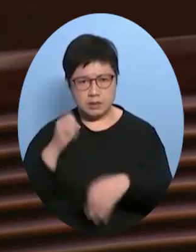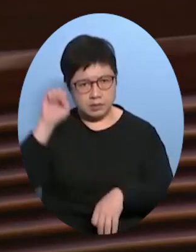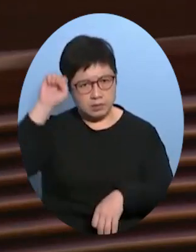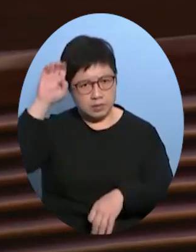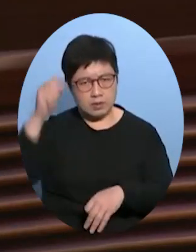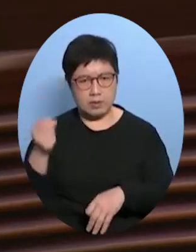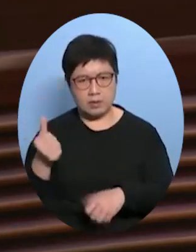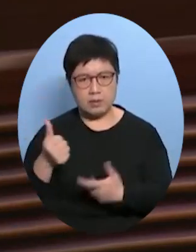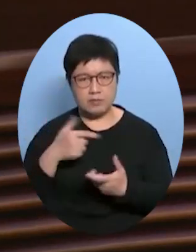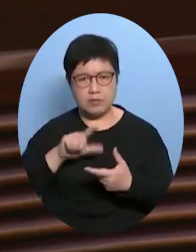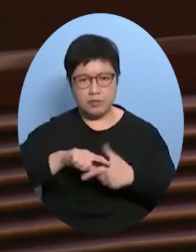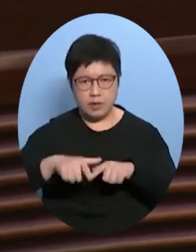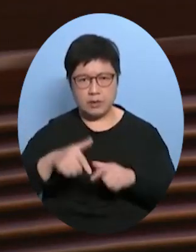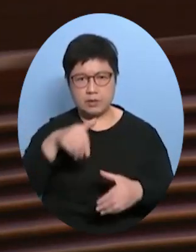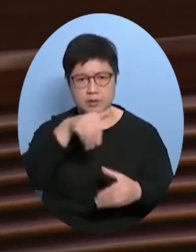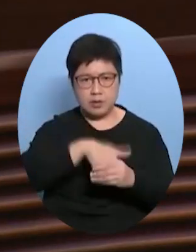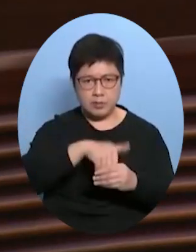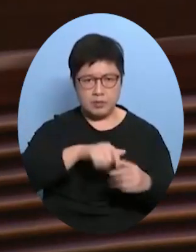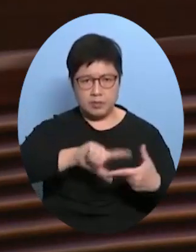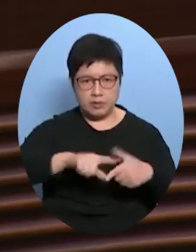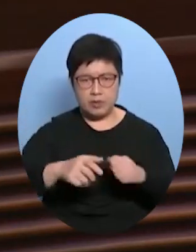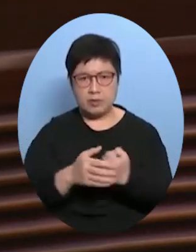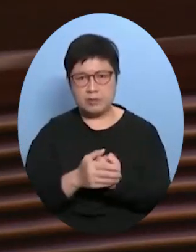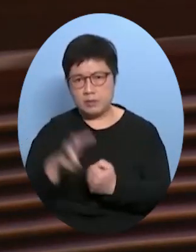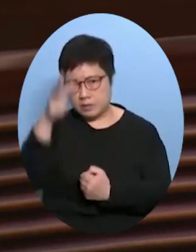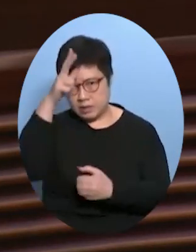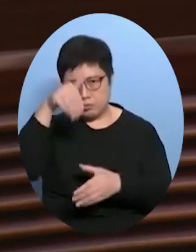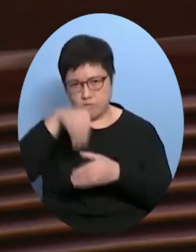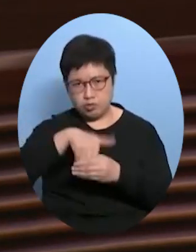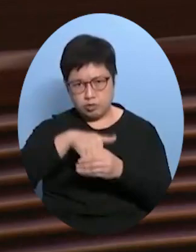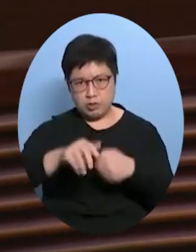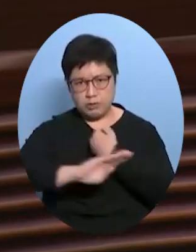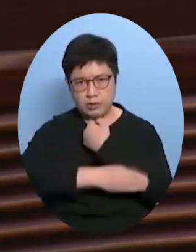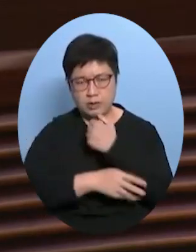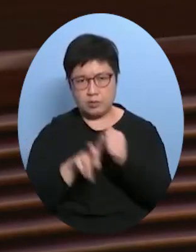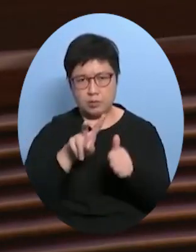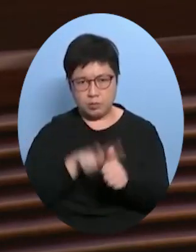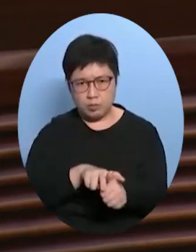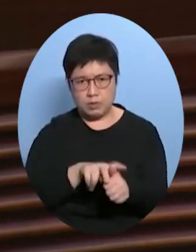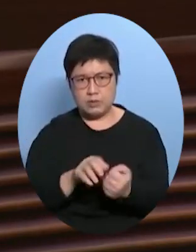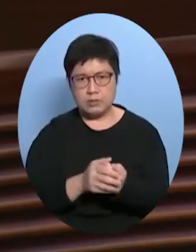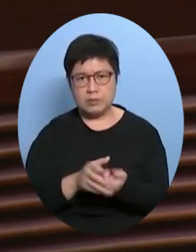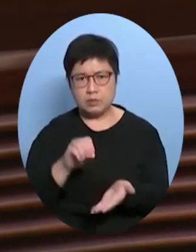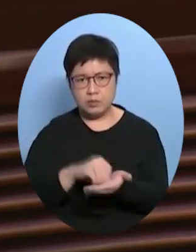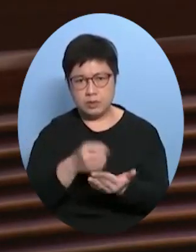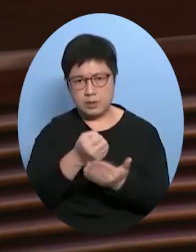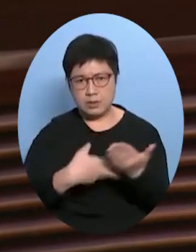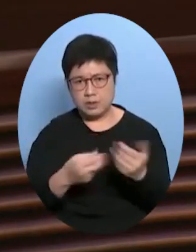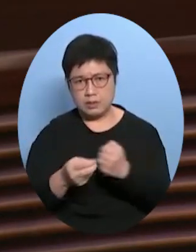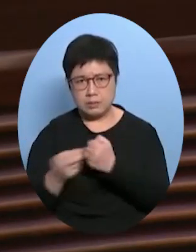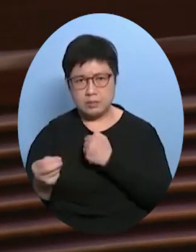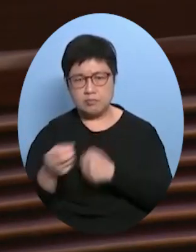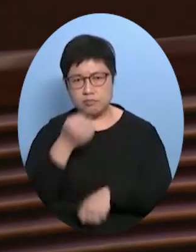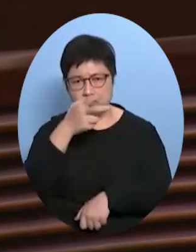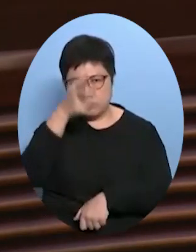票辦法等事宜，由特區以選舉法規定。根據決定第七條，特區政